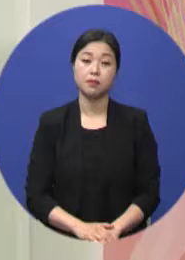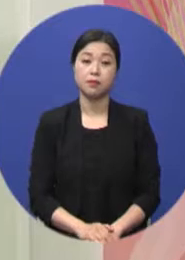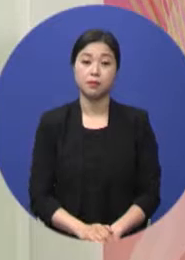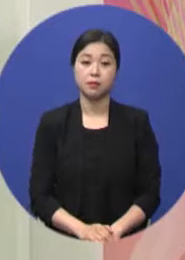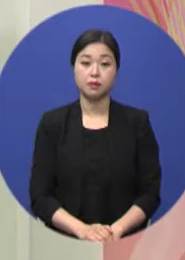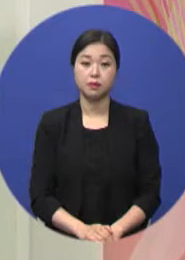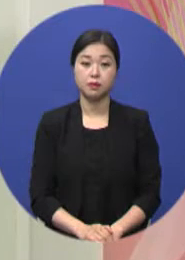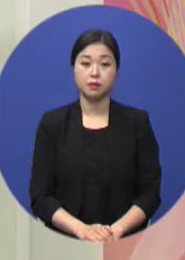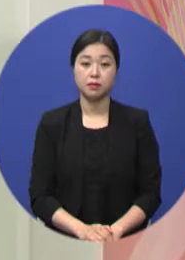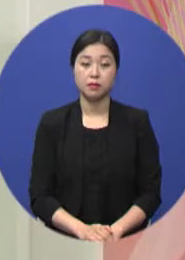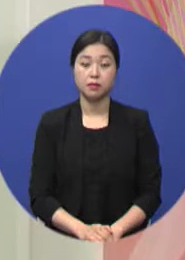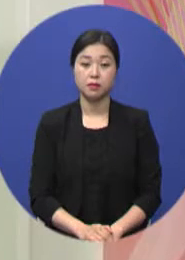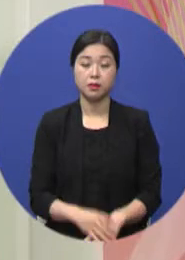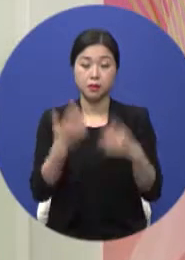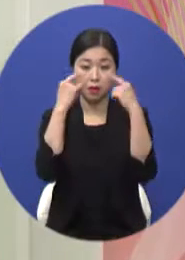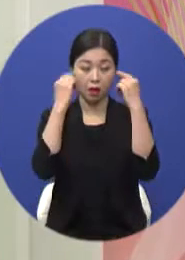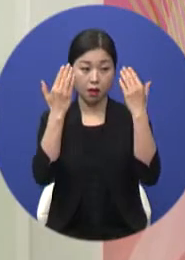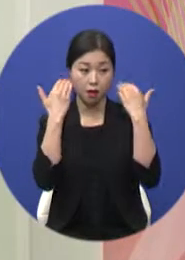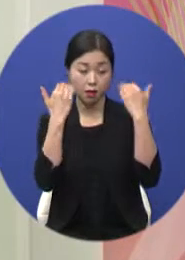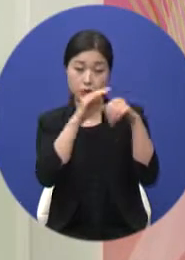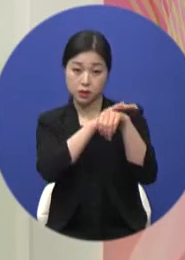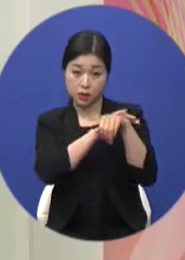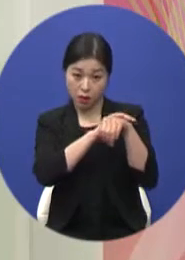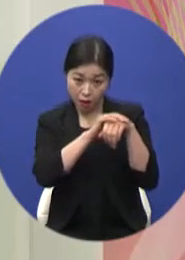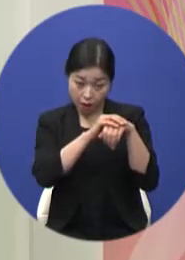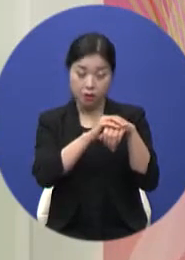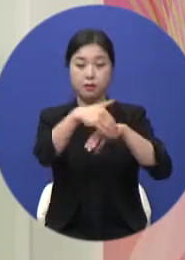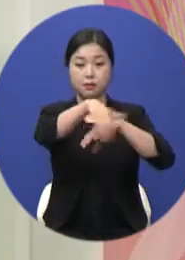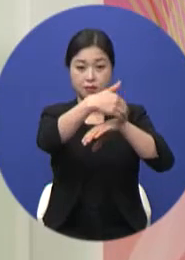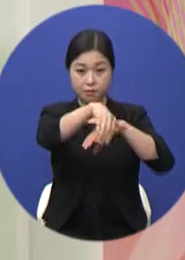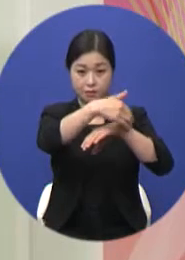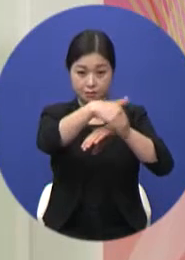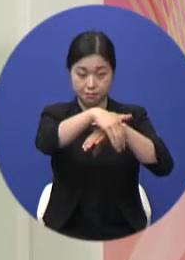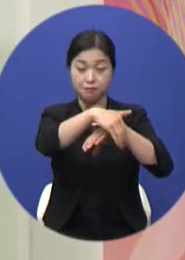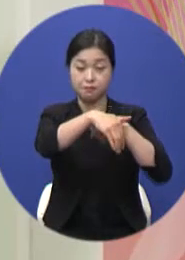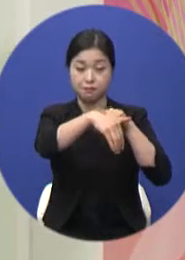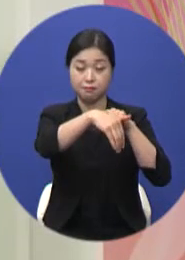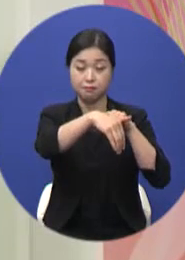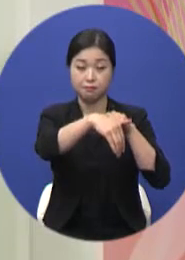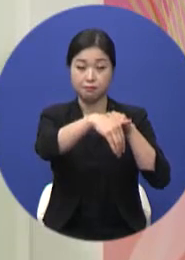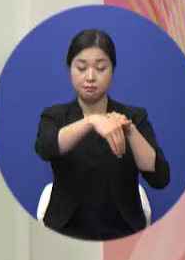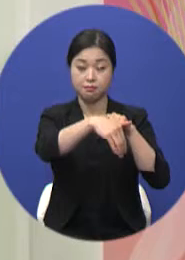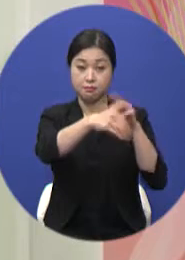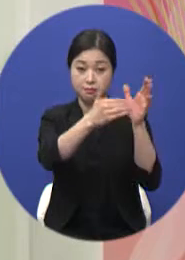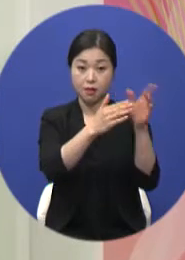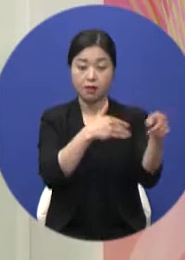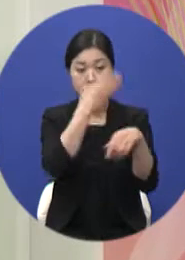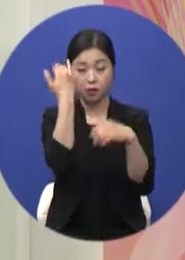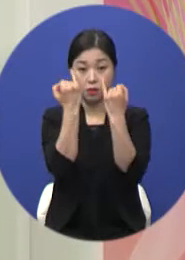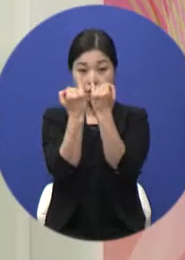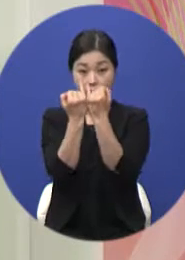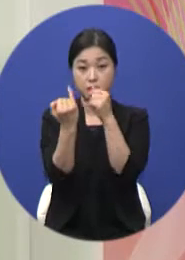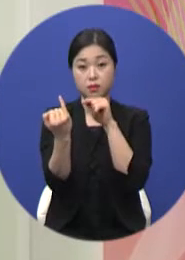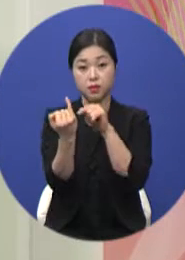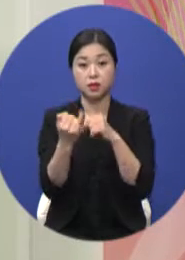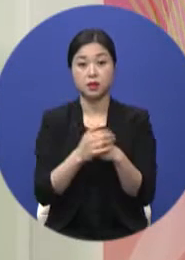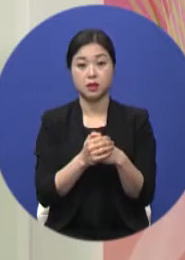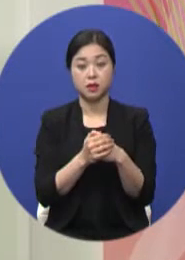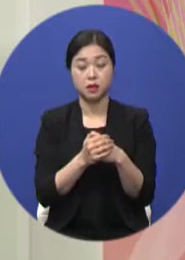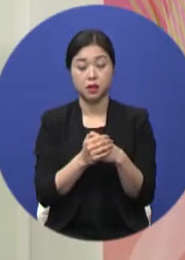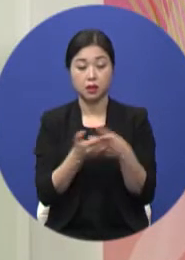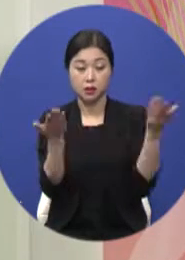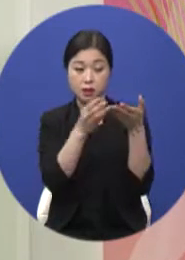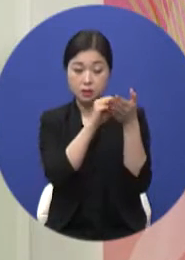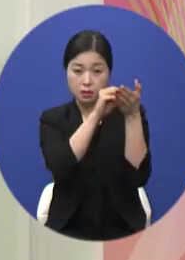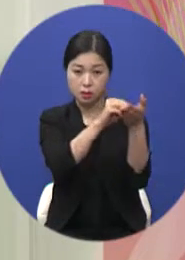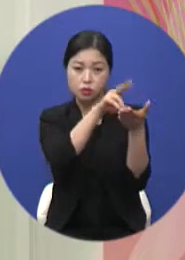네. 어쨌든 그 대학교까지 잘 보내셨잖아요, 따님을. 네. 근데 네. 실제로 이제 젊은 여성들이 이렇게 직장 문제나